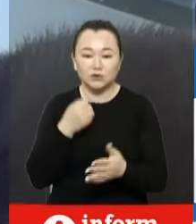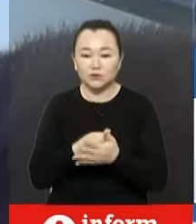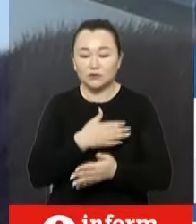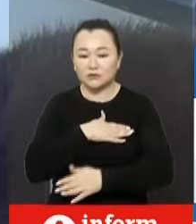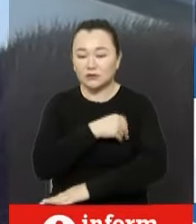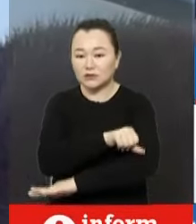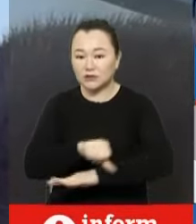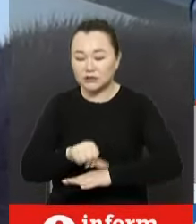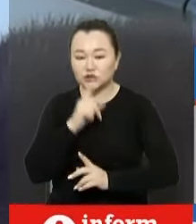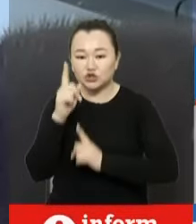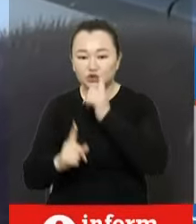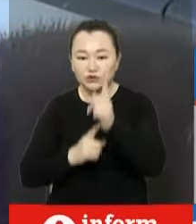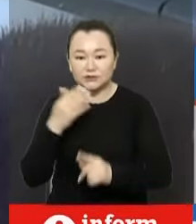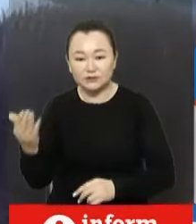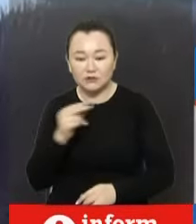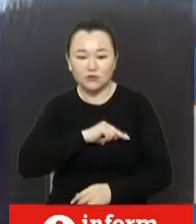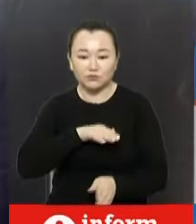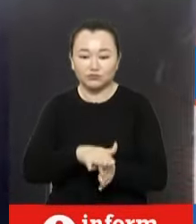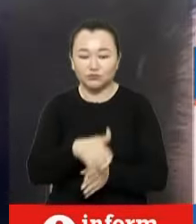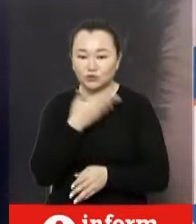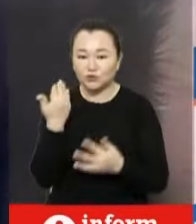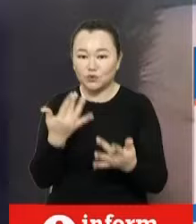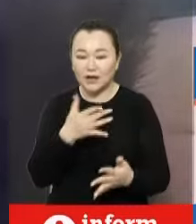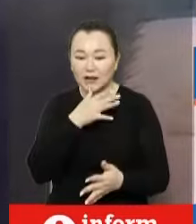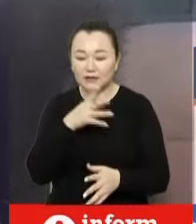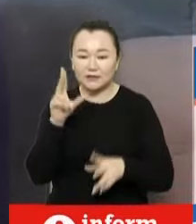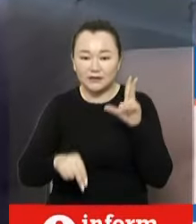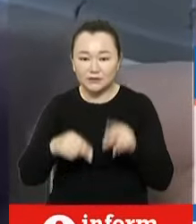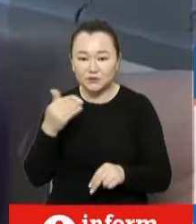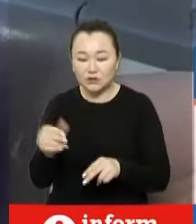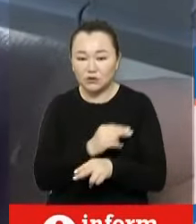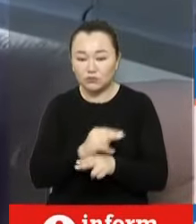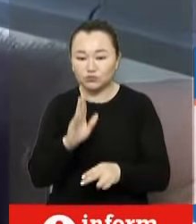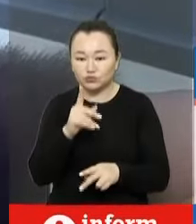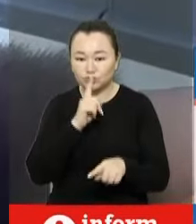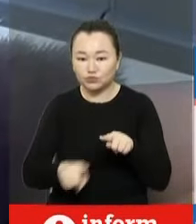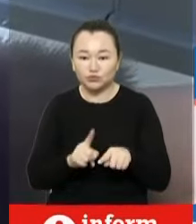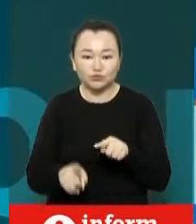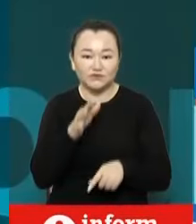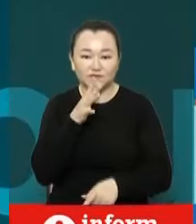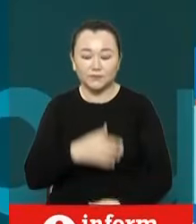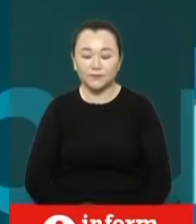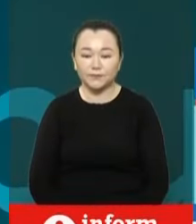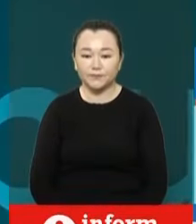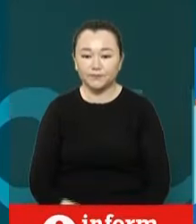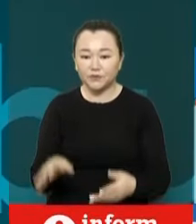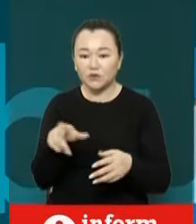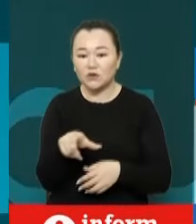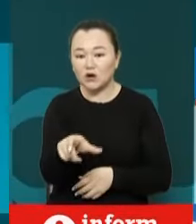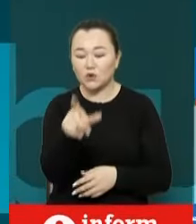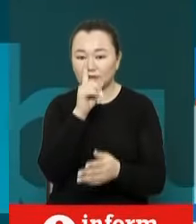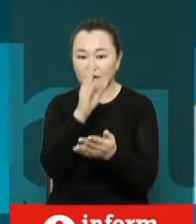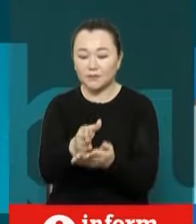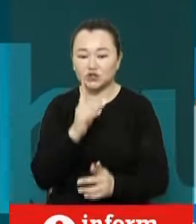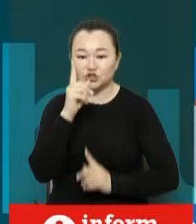Жезказган сторона не работает Сколько лет прошло надеемся что их отремонтируют в ближайшее время дорога в направление